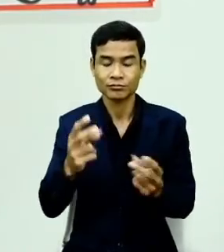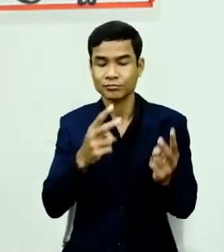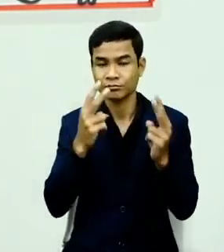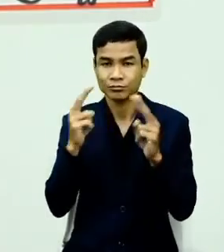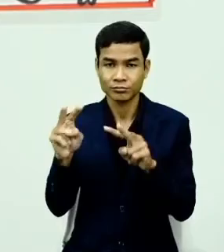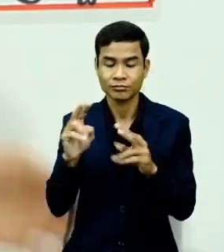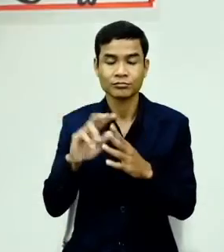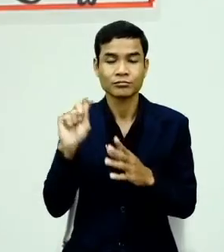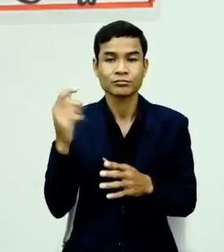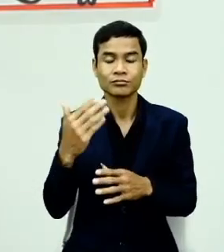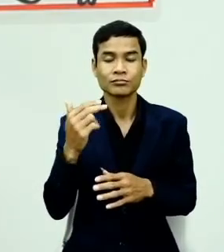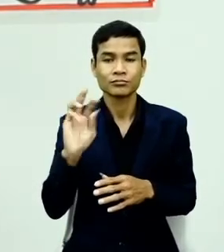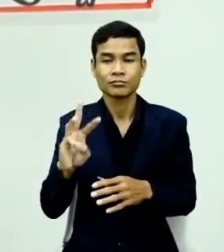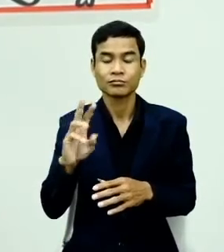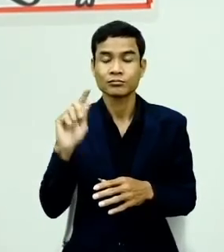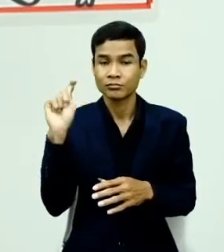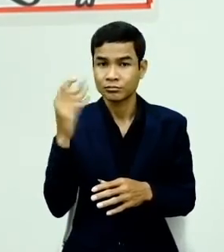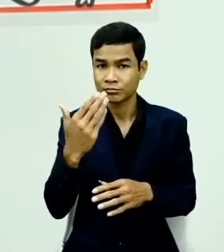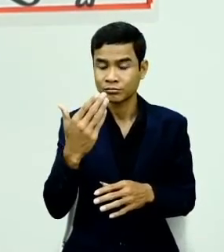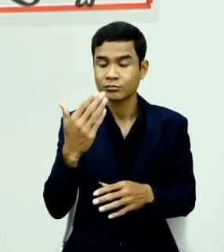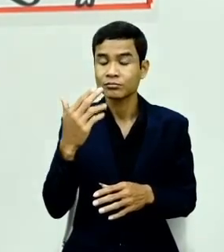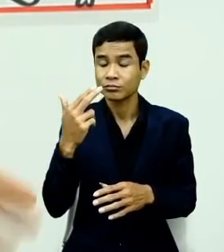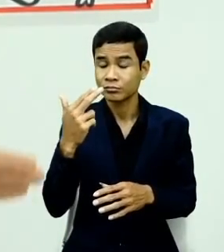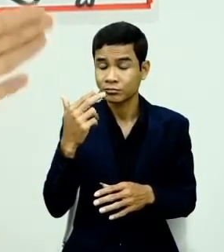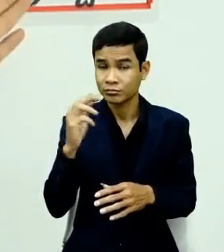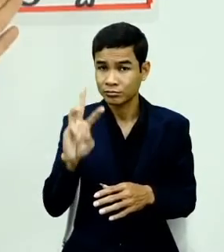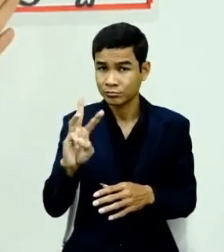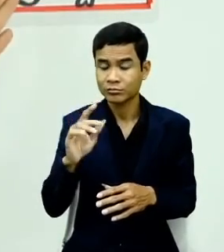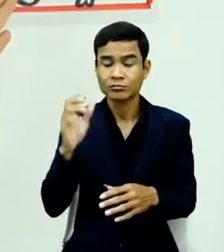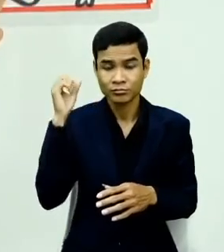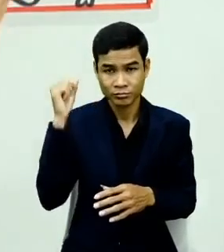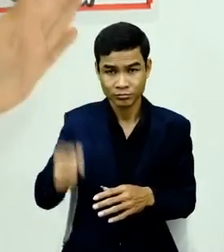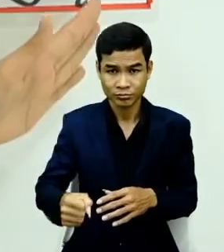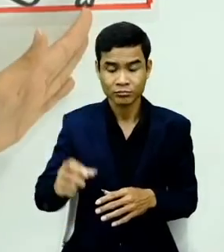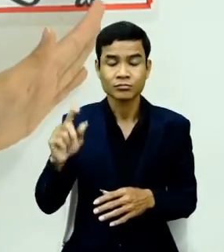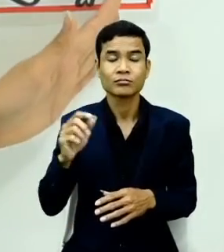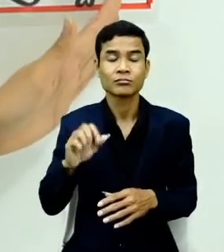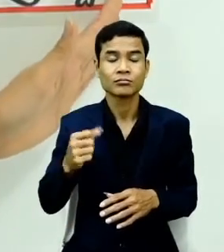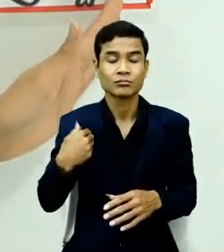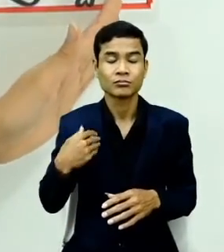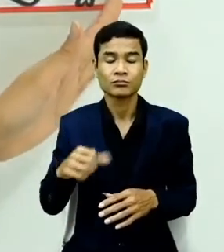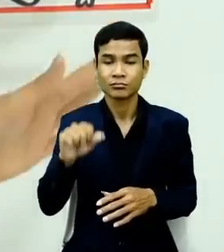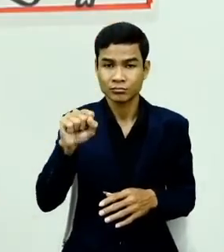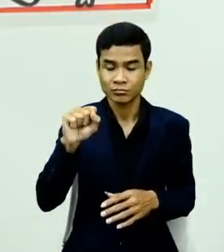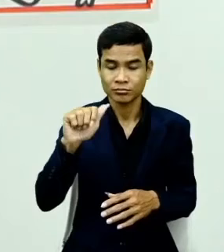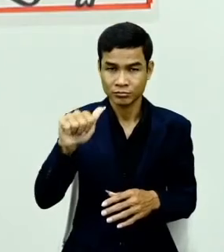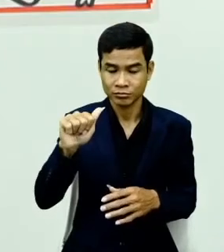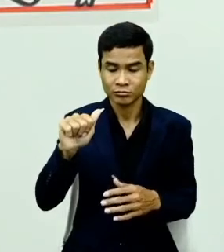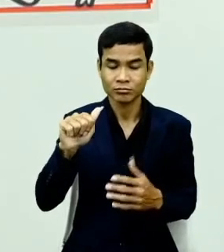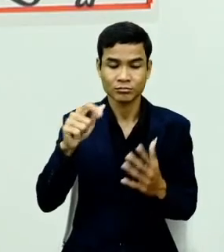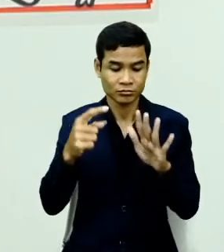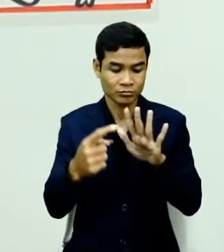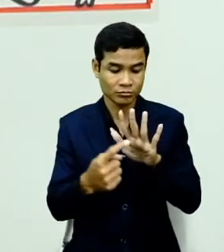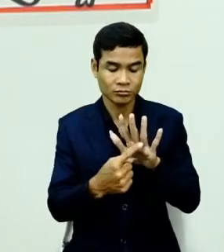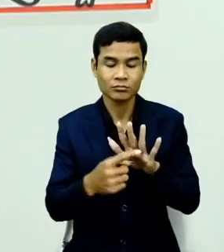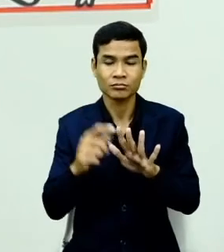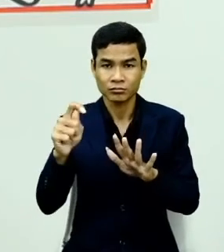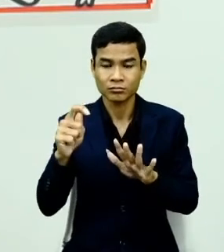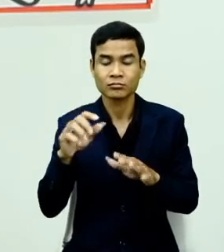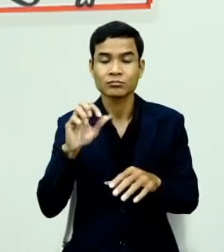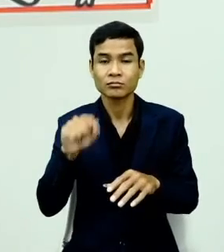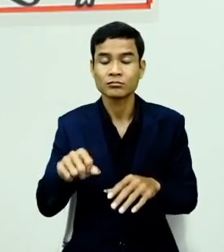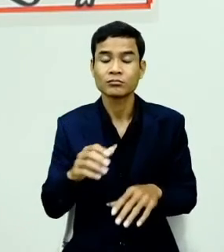ភាពទី3រូបនេះគឺជារូបញញួរចាហើយគេមានញោមានស្រអួននិងរោតើកូនត្រូវបំពេញព្យញ្ជនៈ